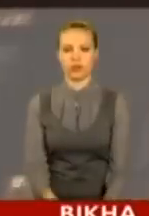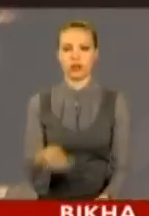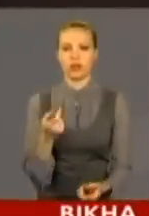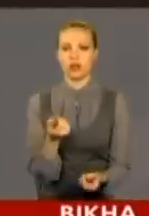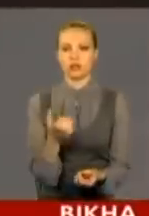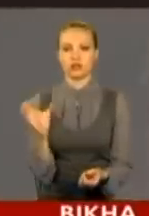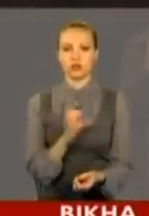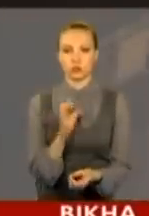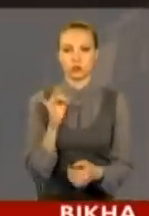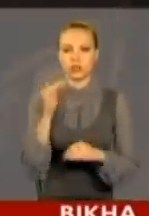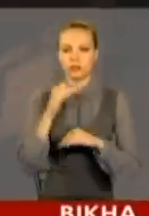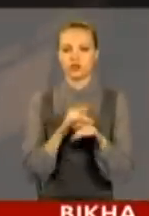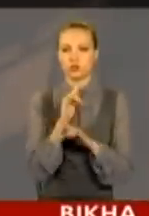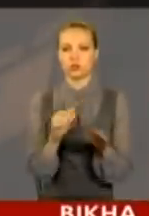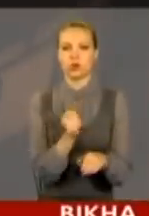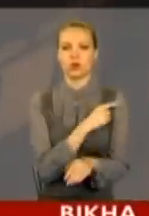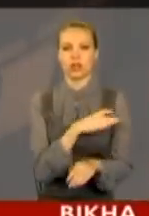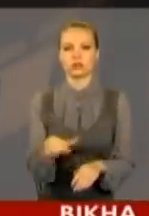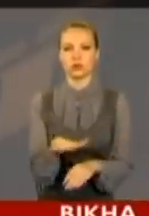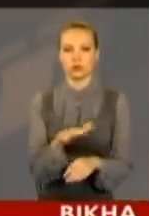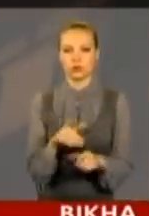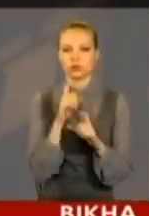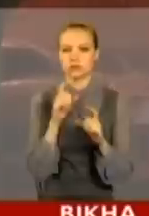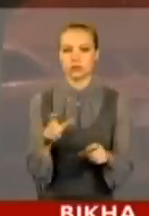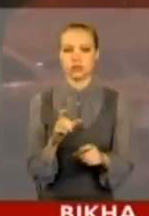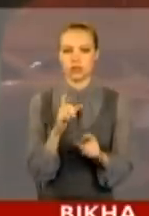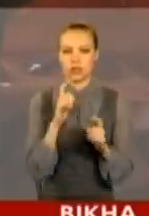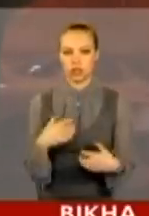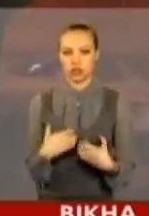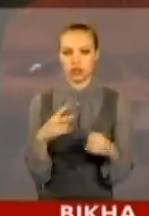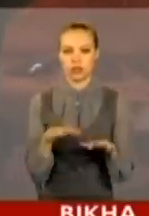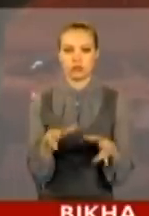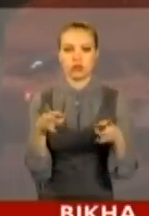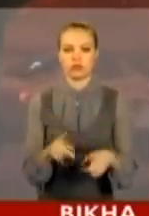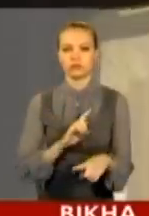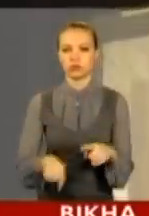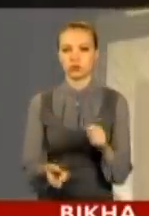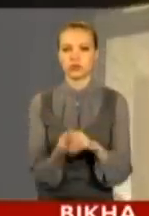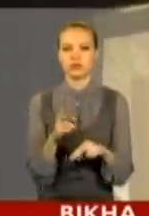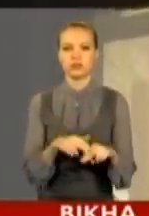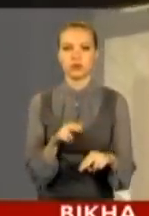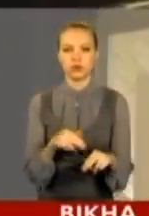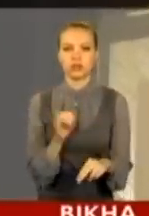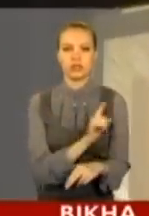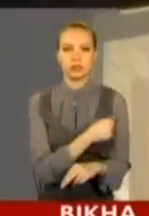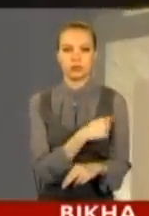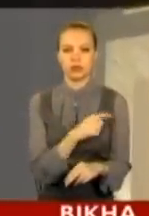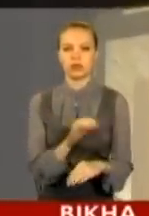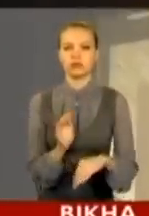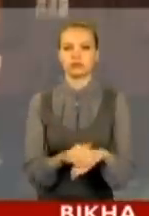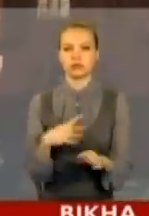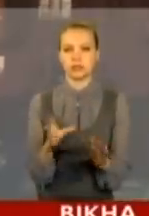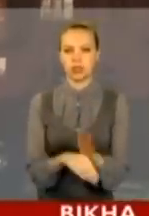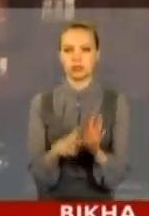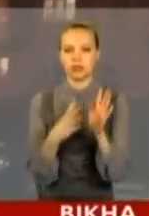Лічені секунди і вечірню тишу одеського двору розтяли крики жахіття. На місці трагедії хутко з'явилися правоохоронці та медики, констатували